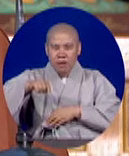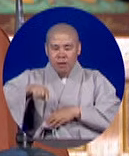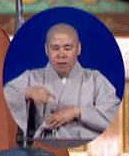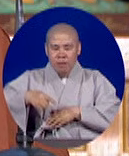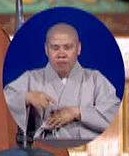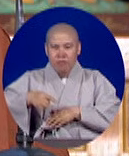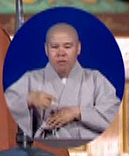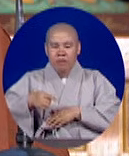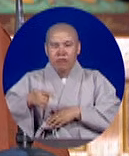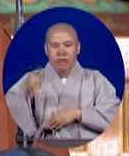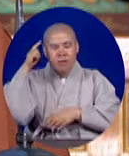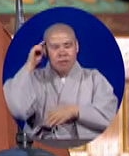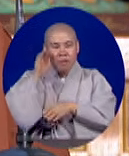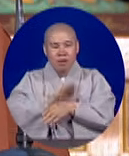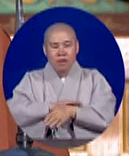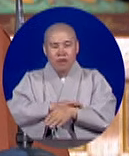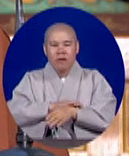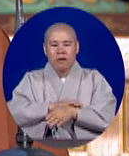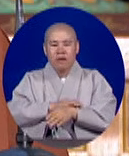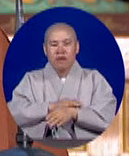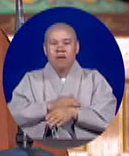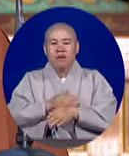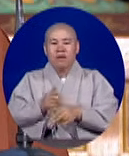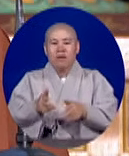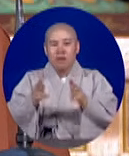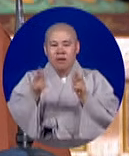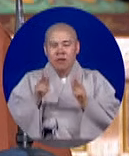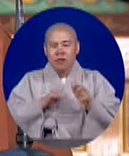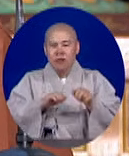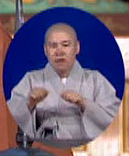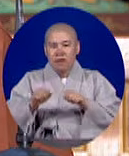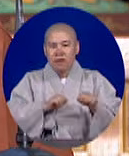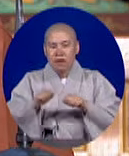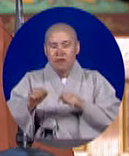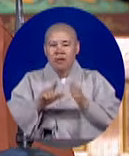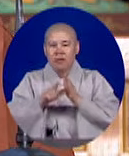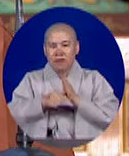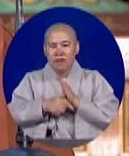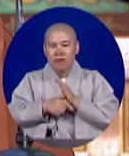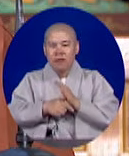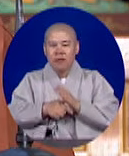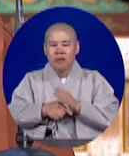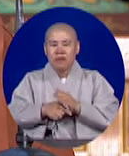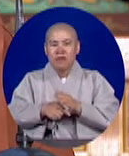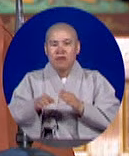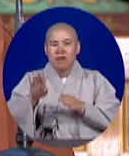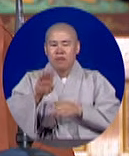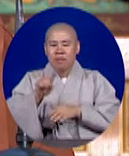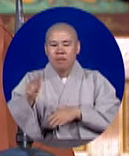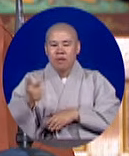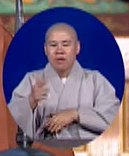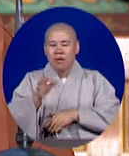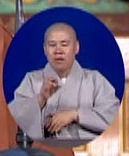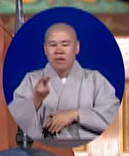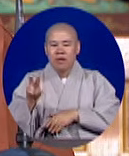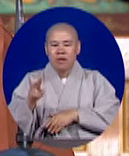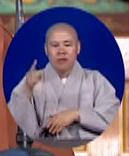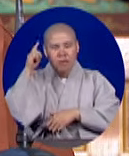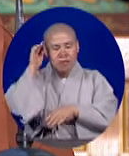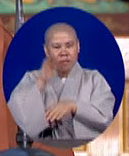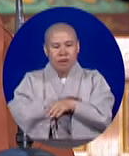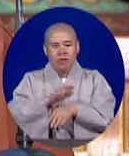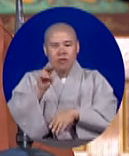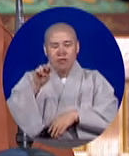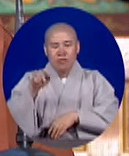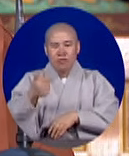깊은 반야바람 일다를 실행하실 때 반야가 문자 반야가 있고 관조 반야가 있고